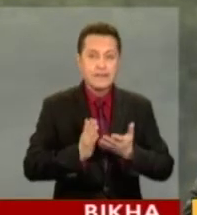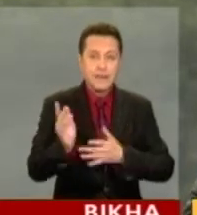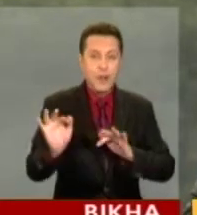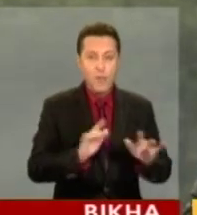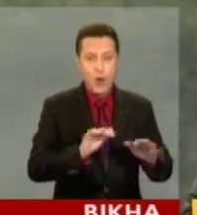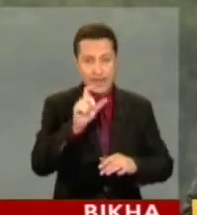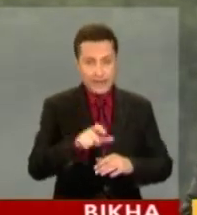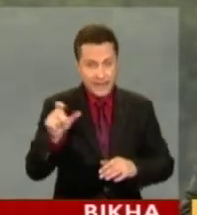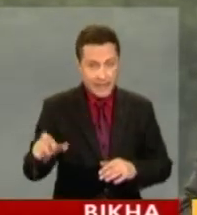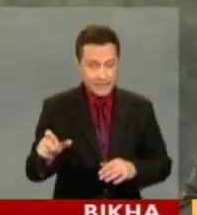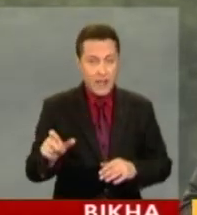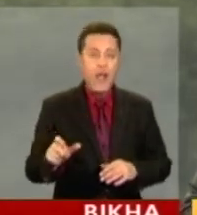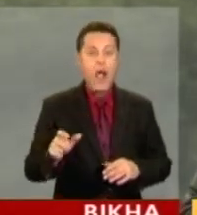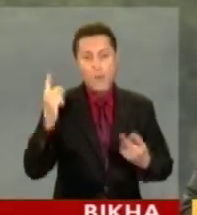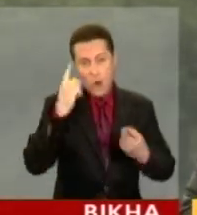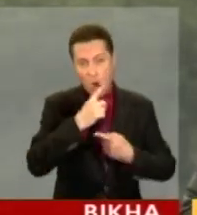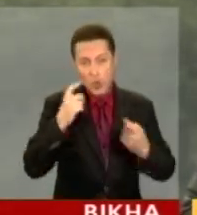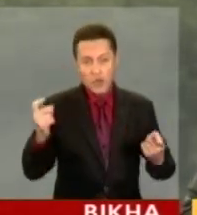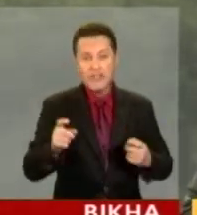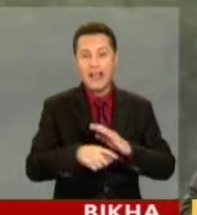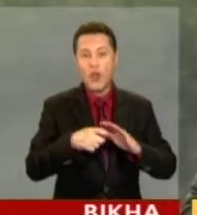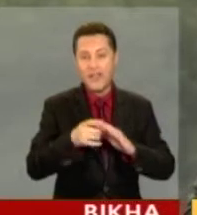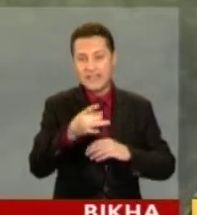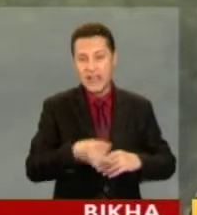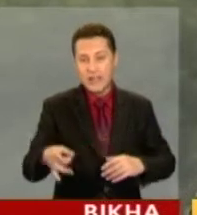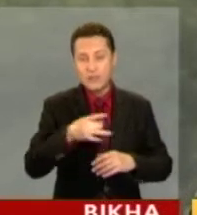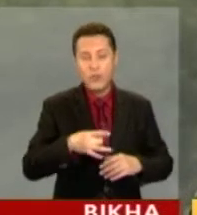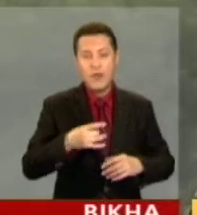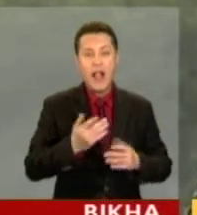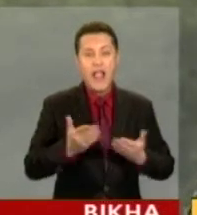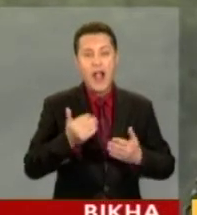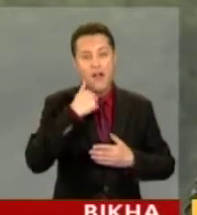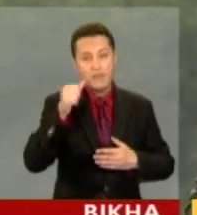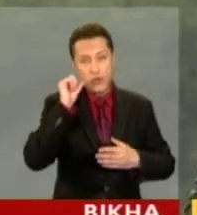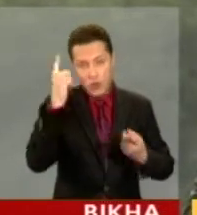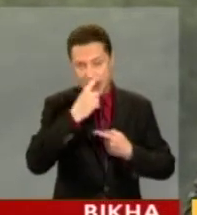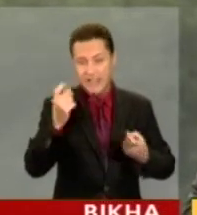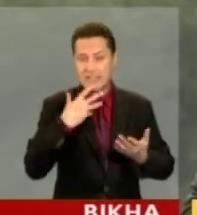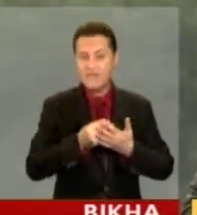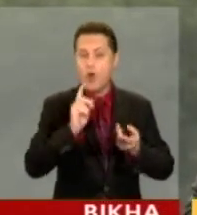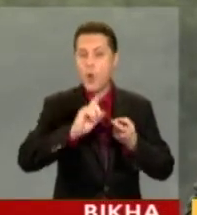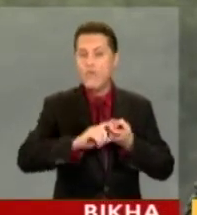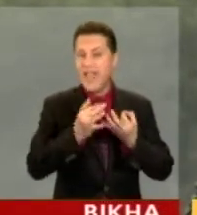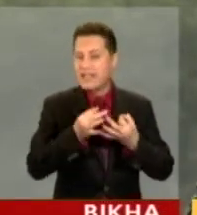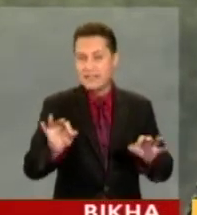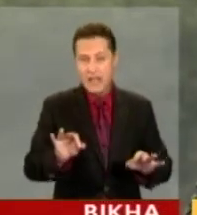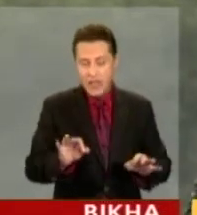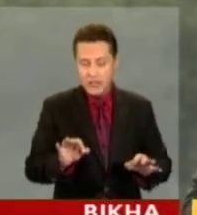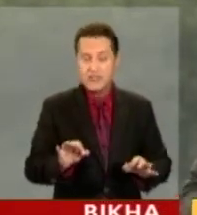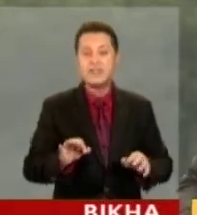політиків. Тож самопроголошена Донецька Республіка, яка вчора оголосила про свою незалежність,